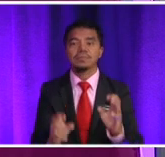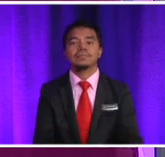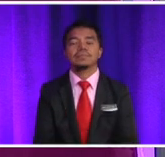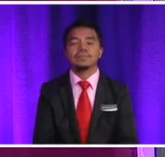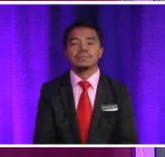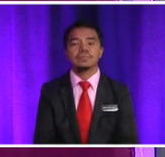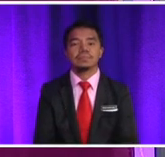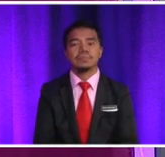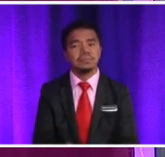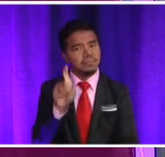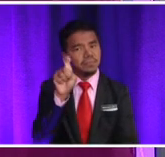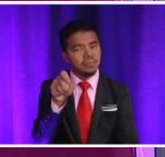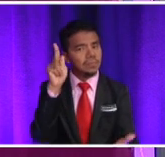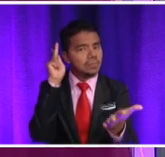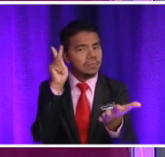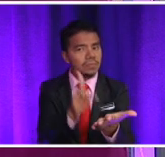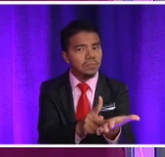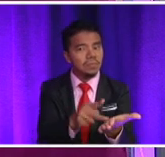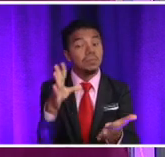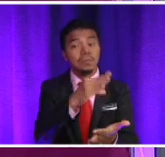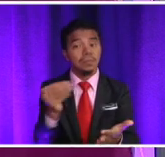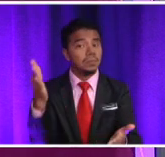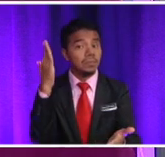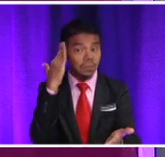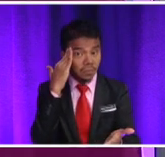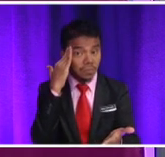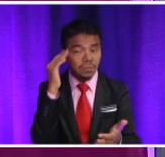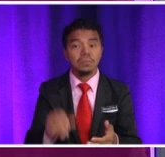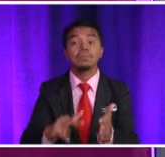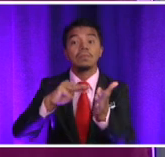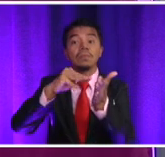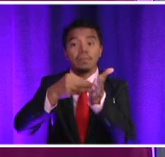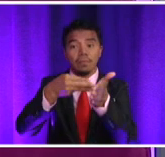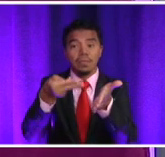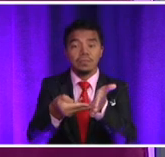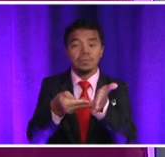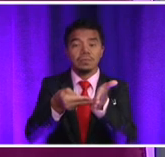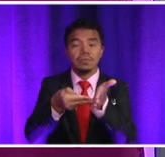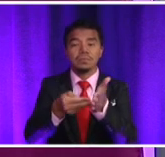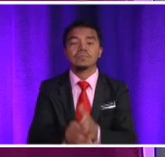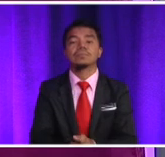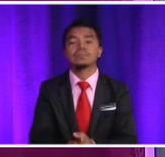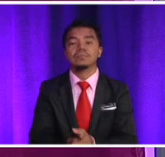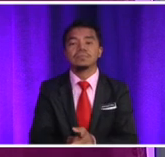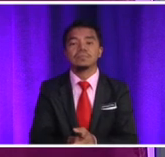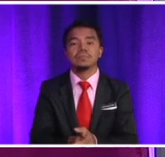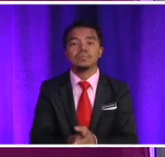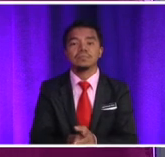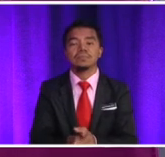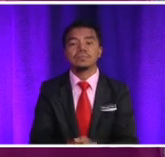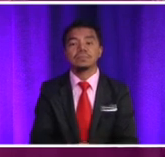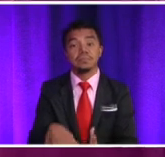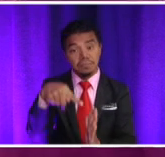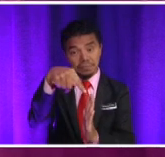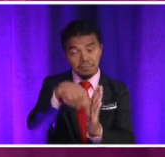mengenali atau memahami apa maksud seorang peniaga dan Usahawan supaya